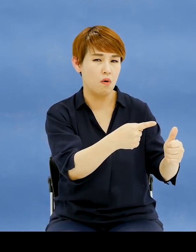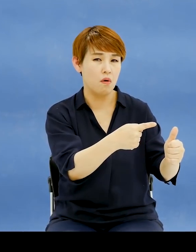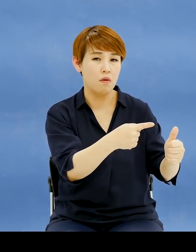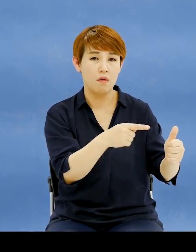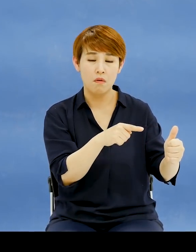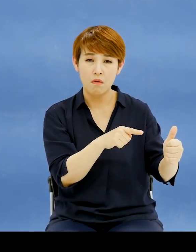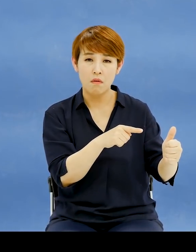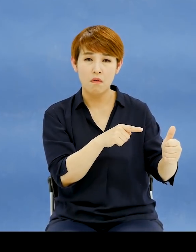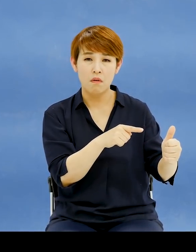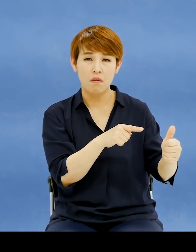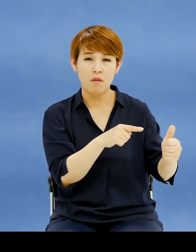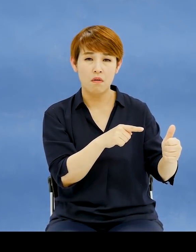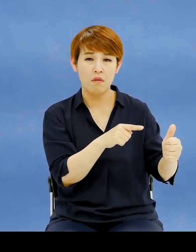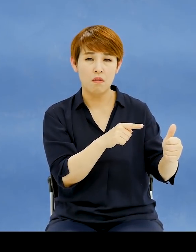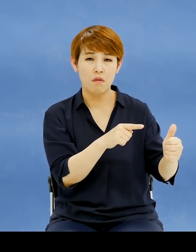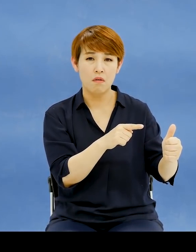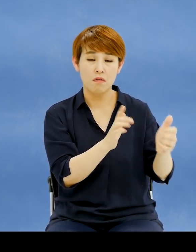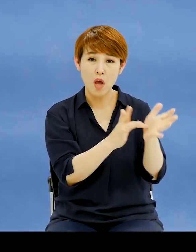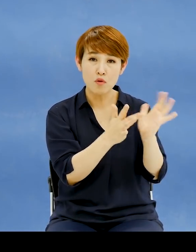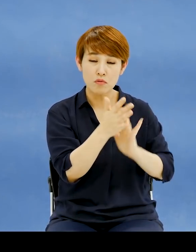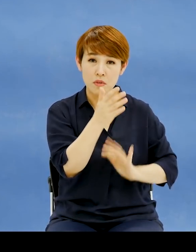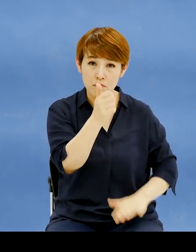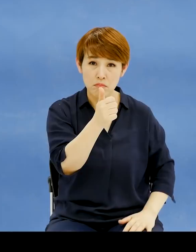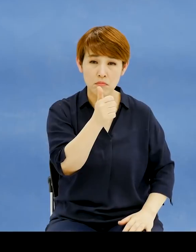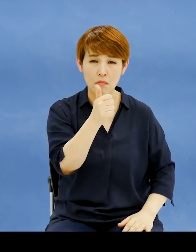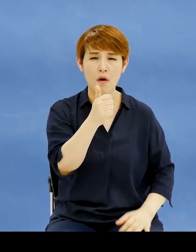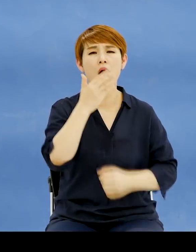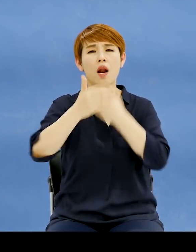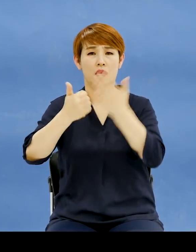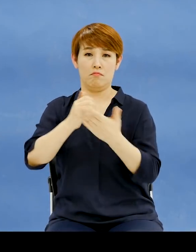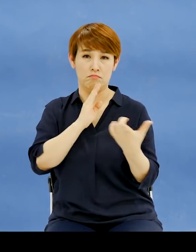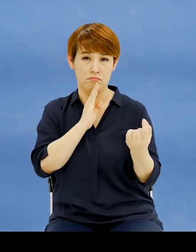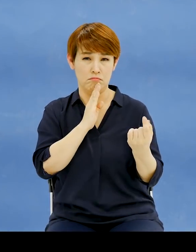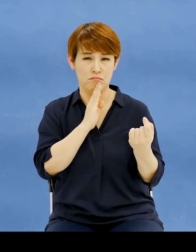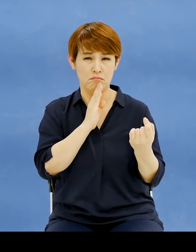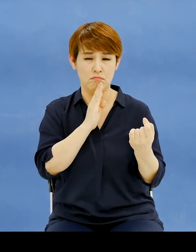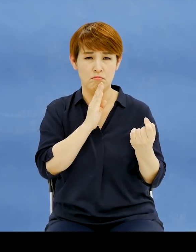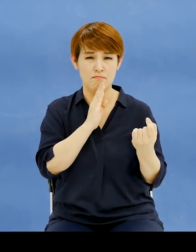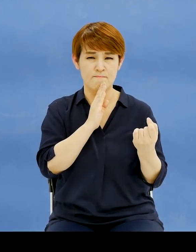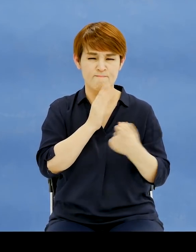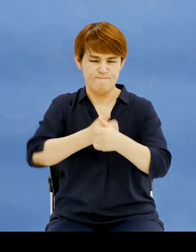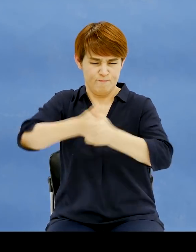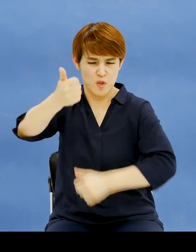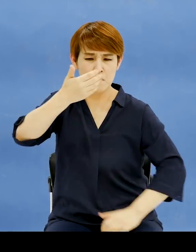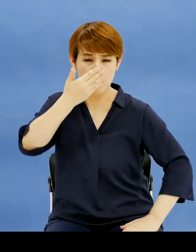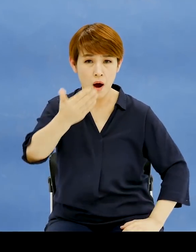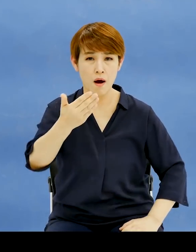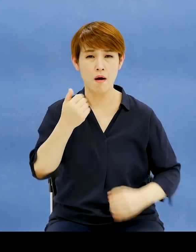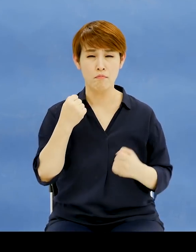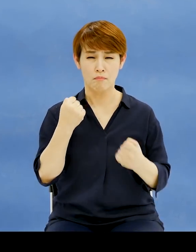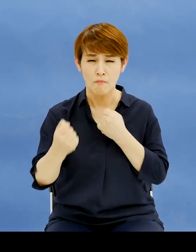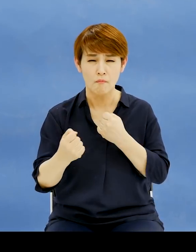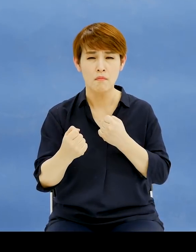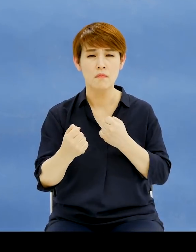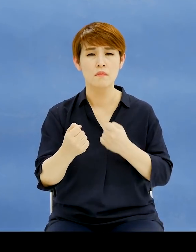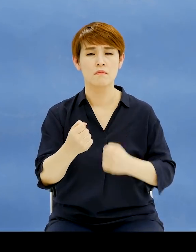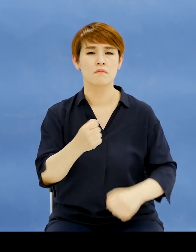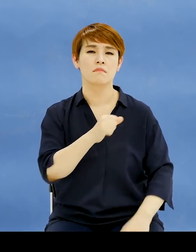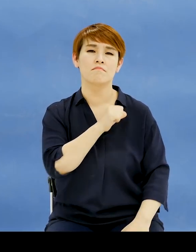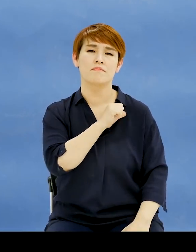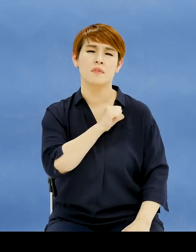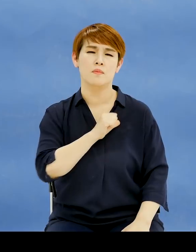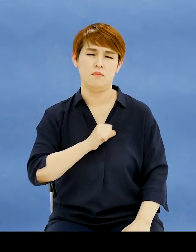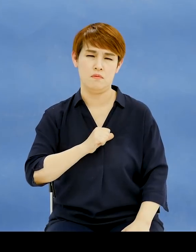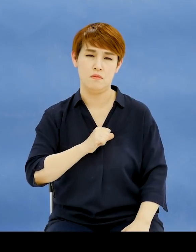조롱받으시고 근데 예수님이 정말 하나님이시니까 언제든지 그걸 다 그렇죠. 맞아. 물리칠 수 이기실 수 있고